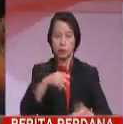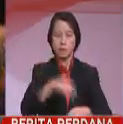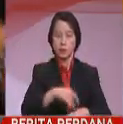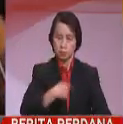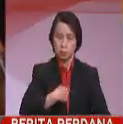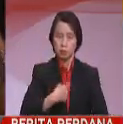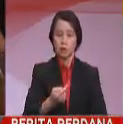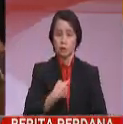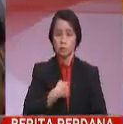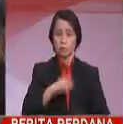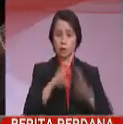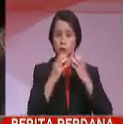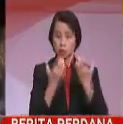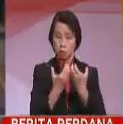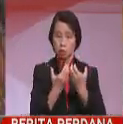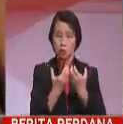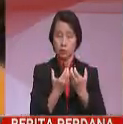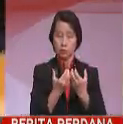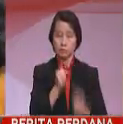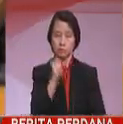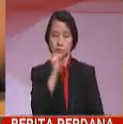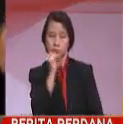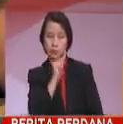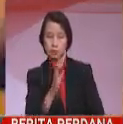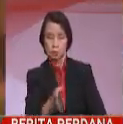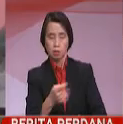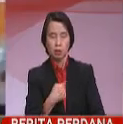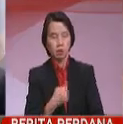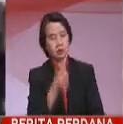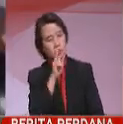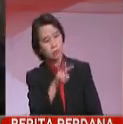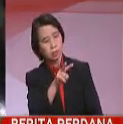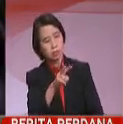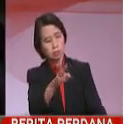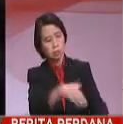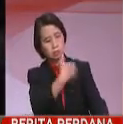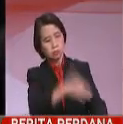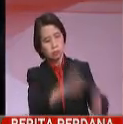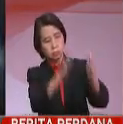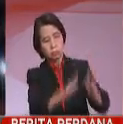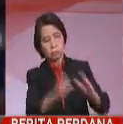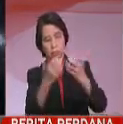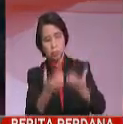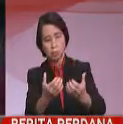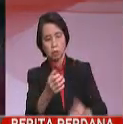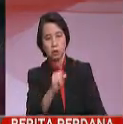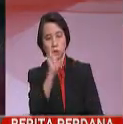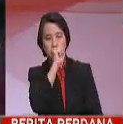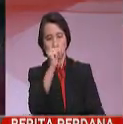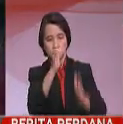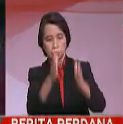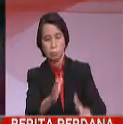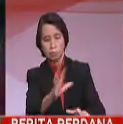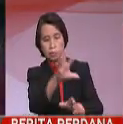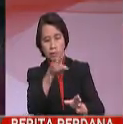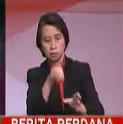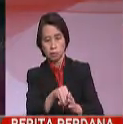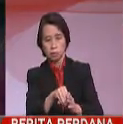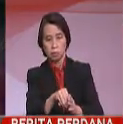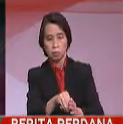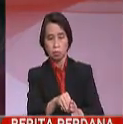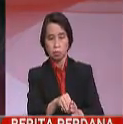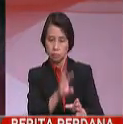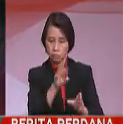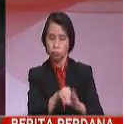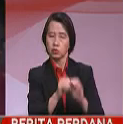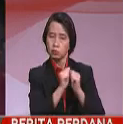saya sebagai kelab basker dan saya tengok kadang-kadang pemuzik-pemuzik kelab, pemuzik-pemuzik artis juga ada yang terlibat dengan basking, join kami